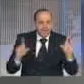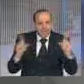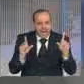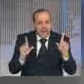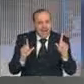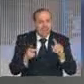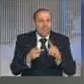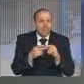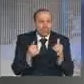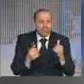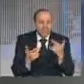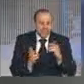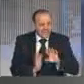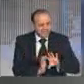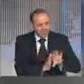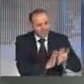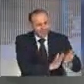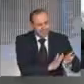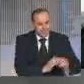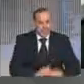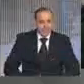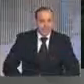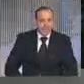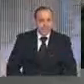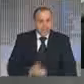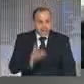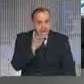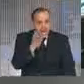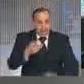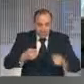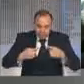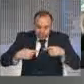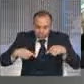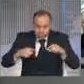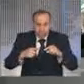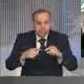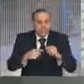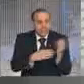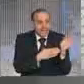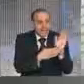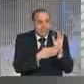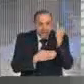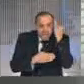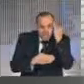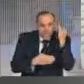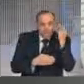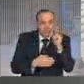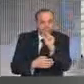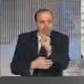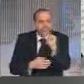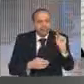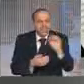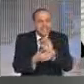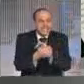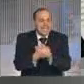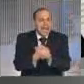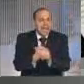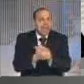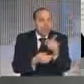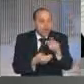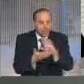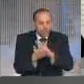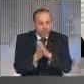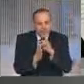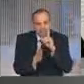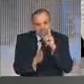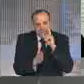وكيفيه تجنبها مثلت هذه الورشه مناسبه لتقديم مشروع كلمه للسلام الذي تعمل جمعيه